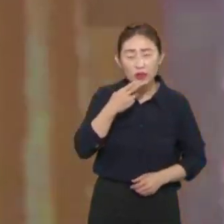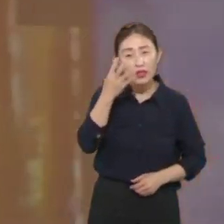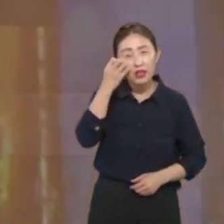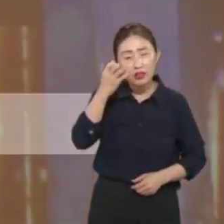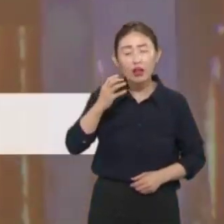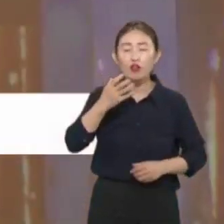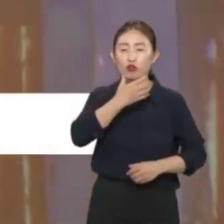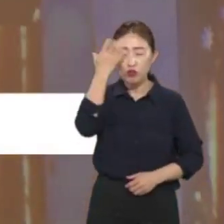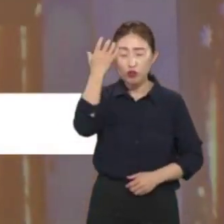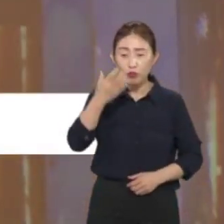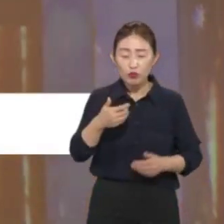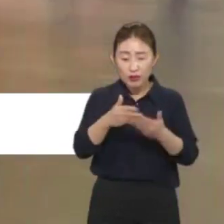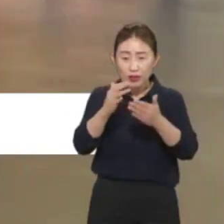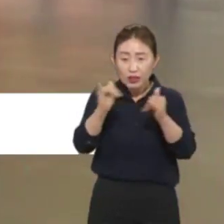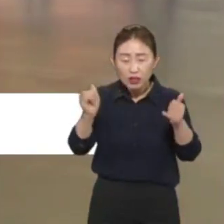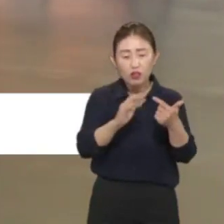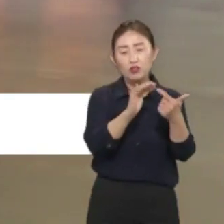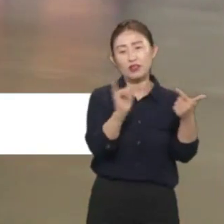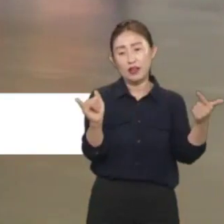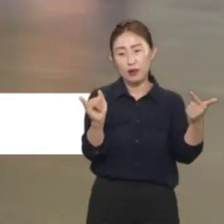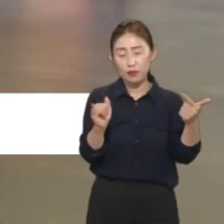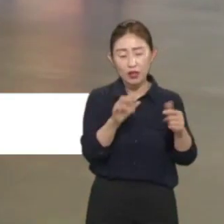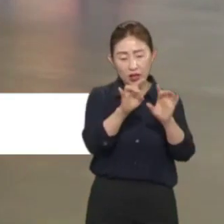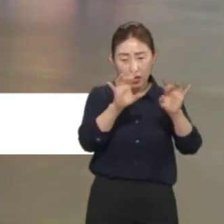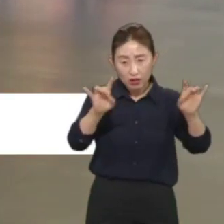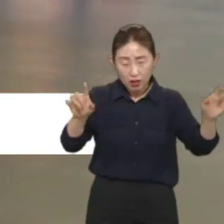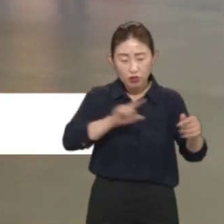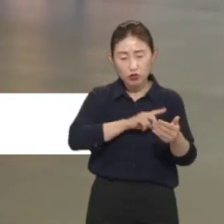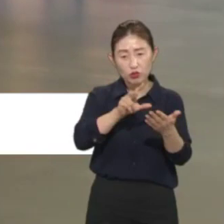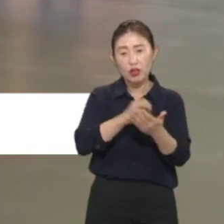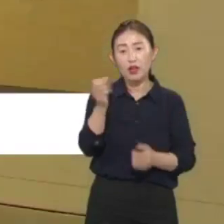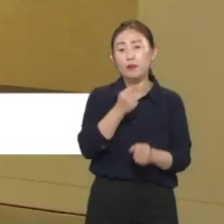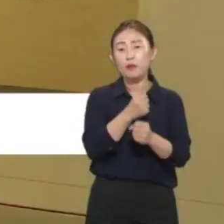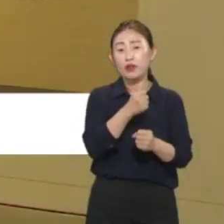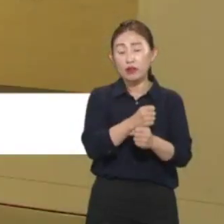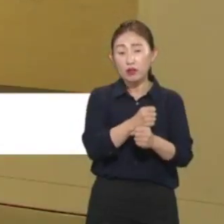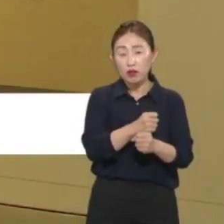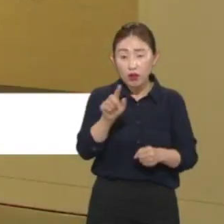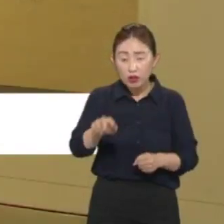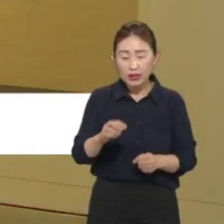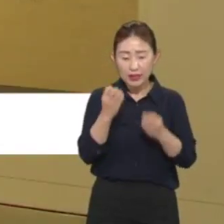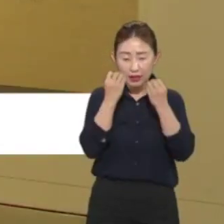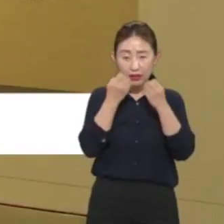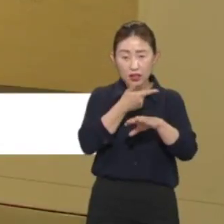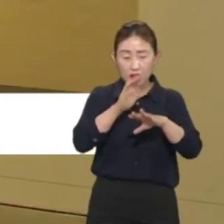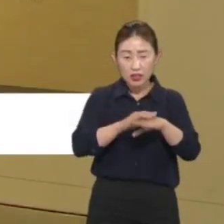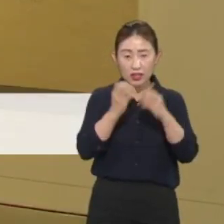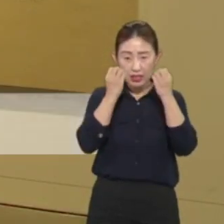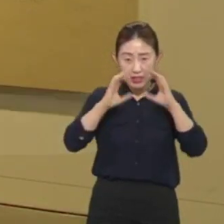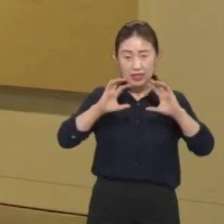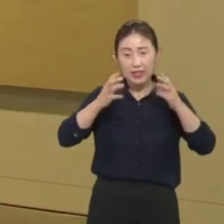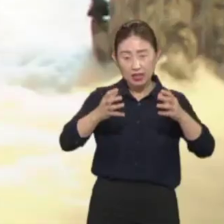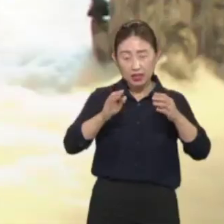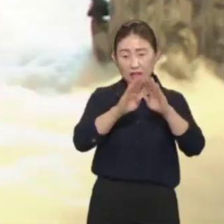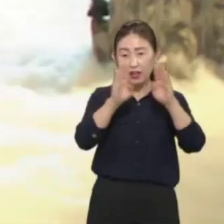이상향을 6명의 작가가 각자의 주제로 표현한 전시 아트도원이 대전 신세계 갤러리에서 10월까지